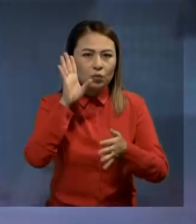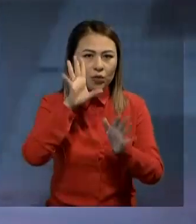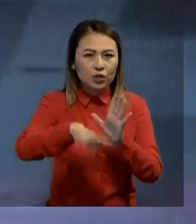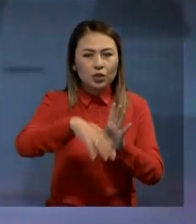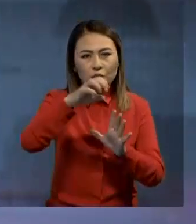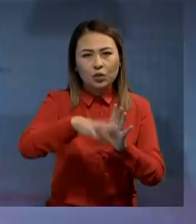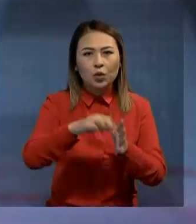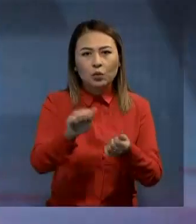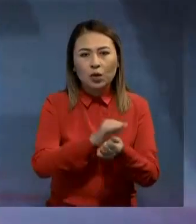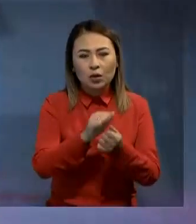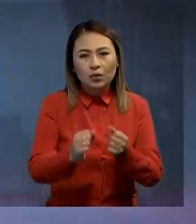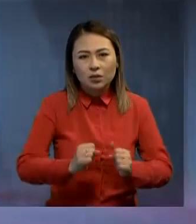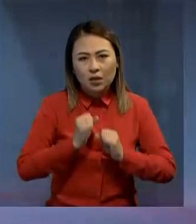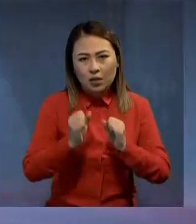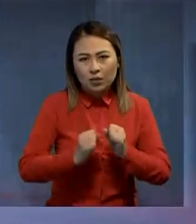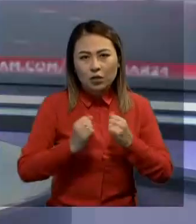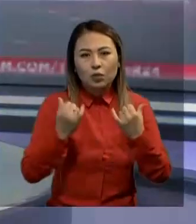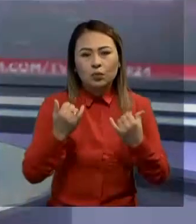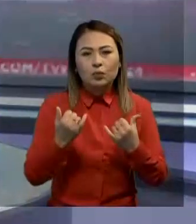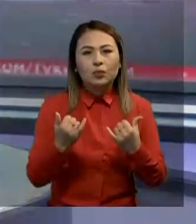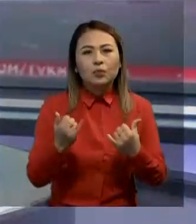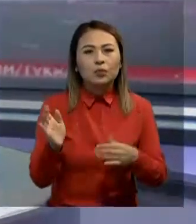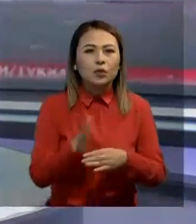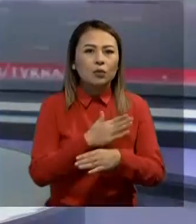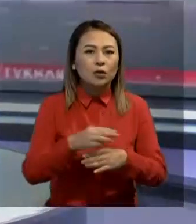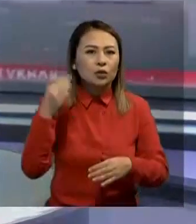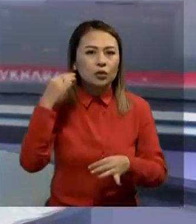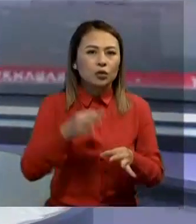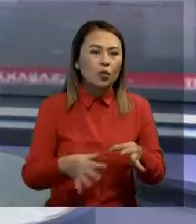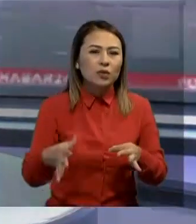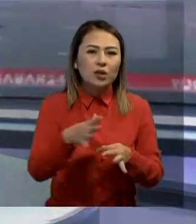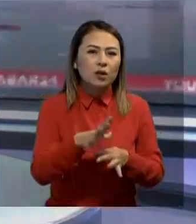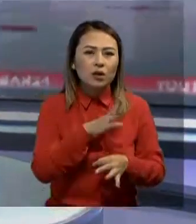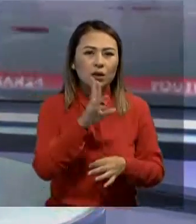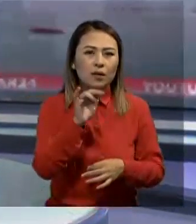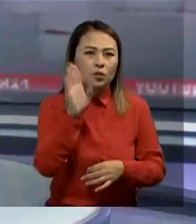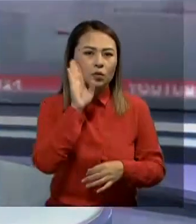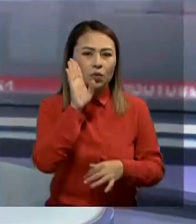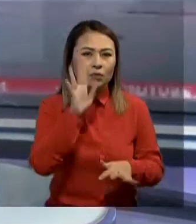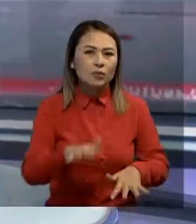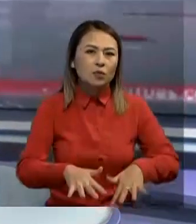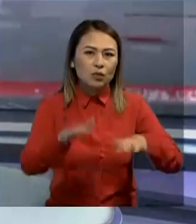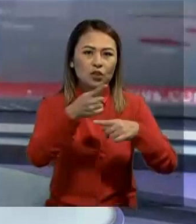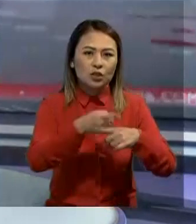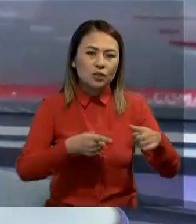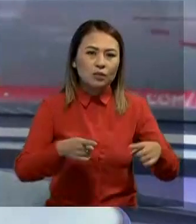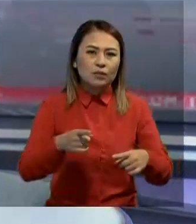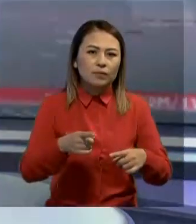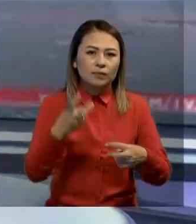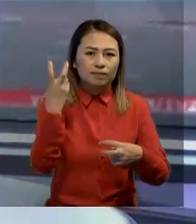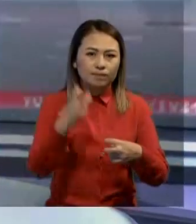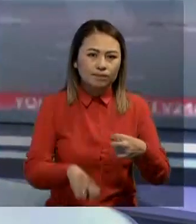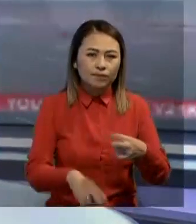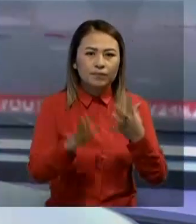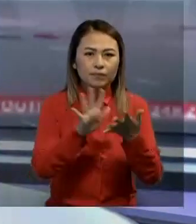сорып, жерді құрғатумен әлек болып жатыр. Бұдан бөлек Түркістан облысындағы каналға су толып, бір бөлігін жырып кеткен.